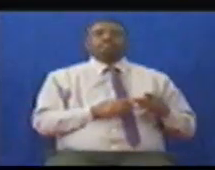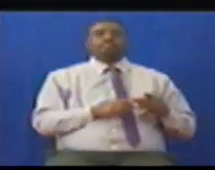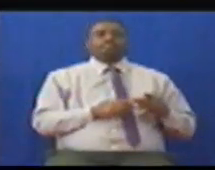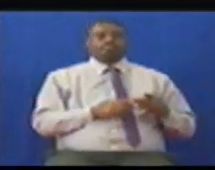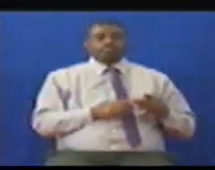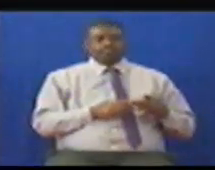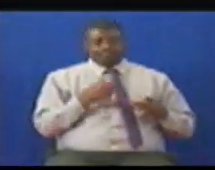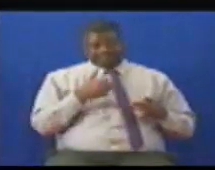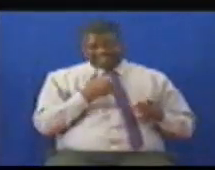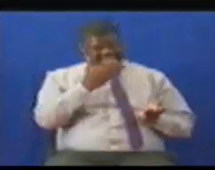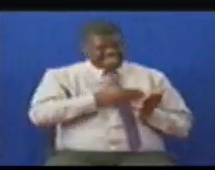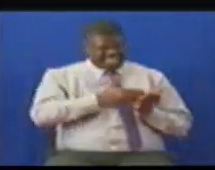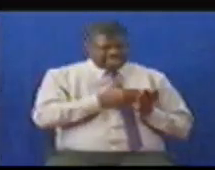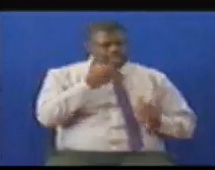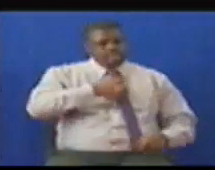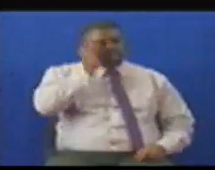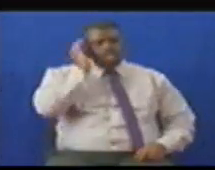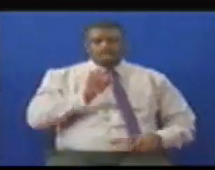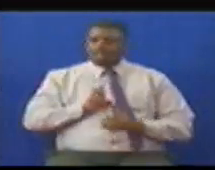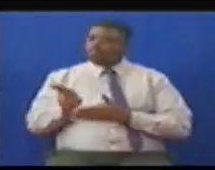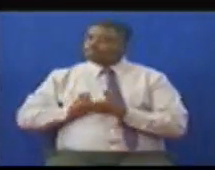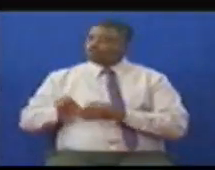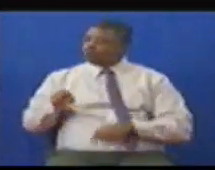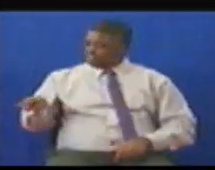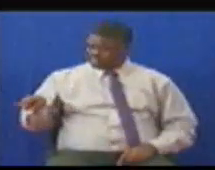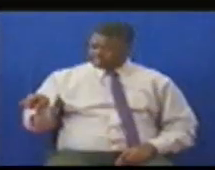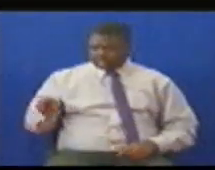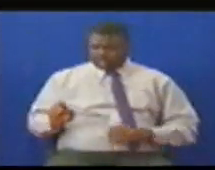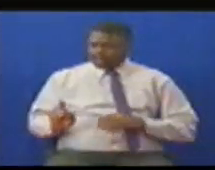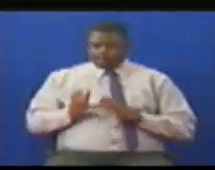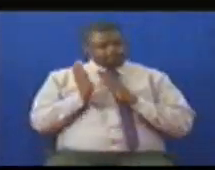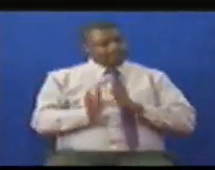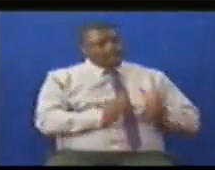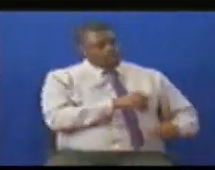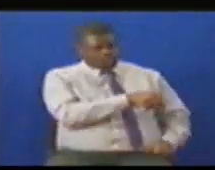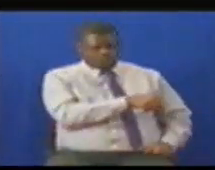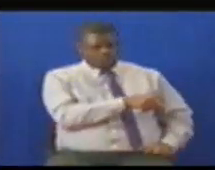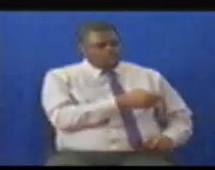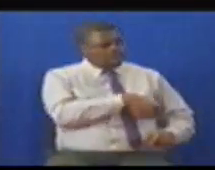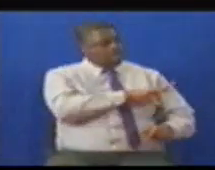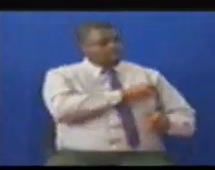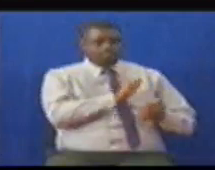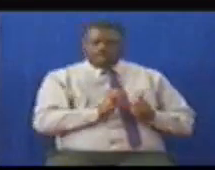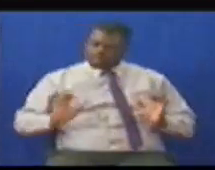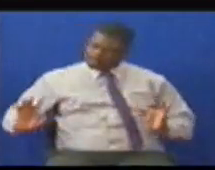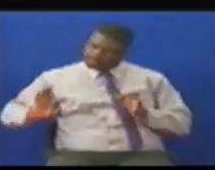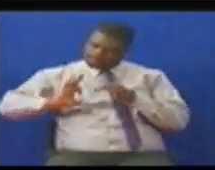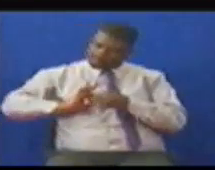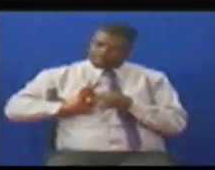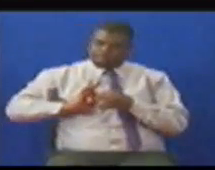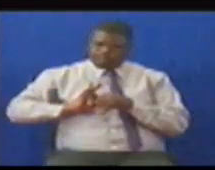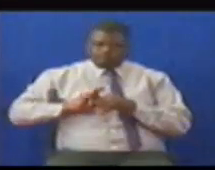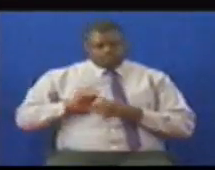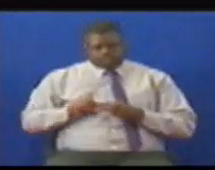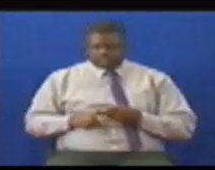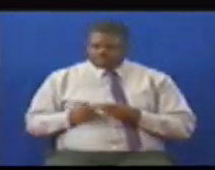serikali yahakikisha halmashauri zote nchini zinashirikiana na mpango wa kurasimisha rasilimali na biashara za wanyonge Tanzania mkurabita ili